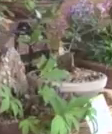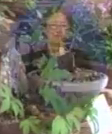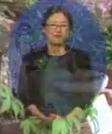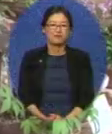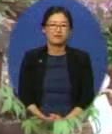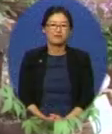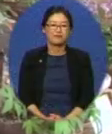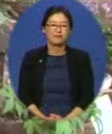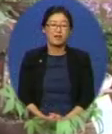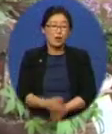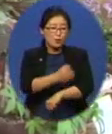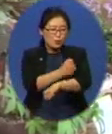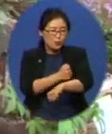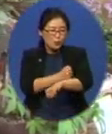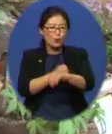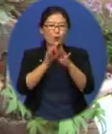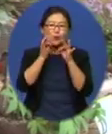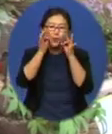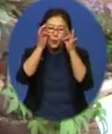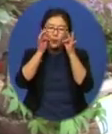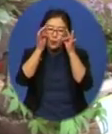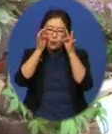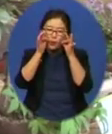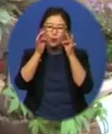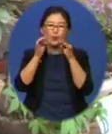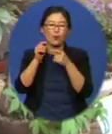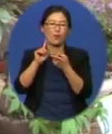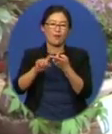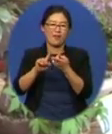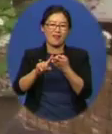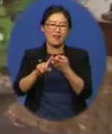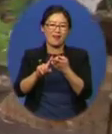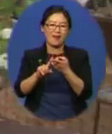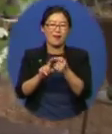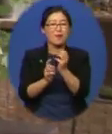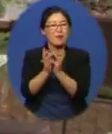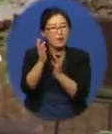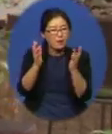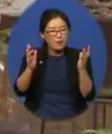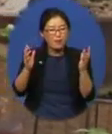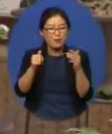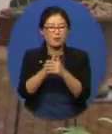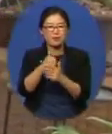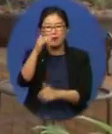수고하고 노력한 결과물이 관람자들의 마음을 흔들어 놓을 것입니다.